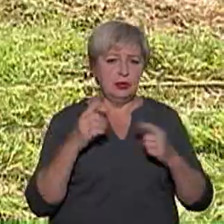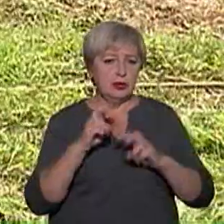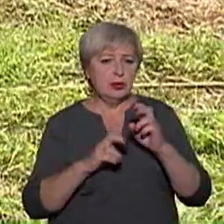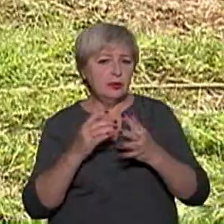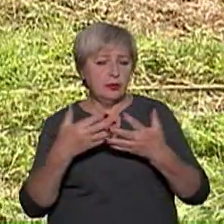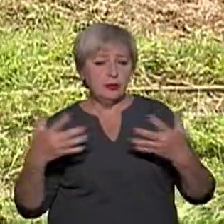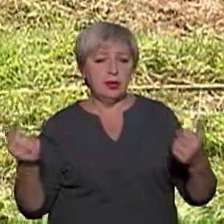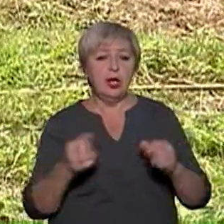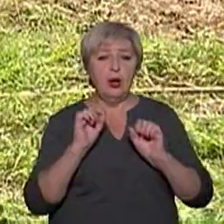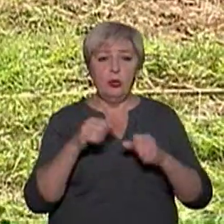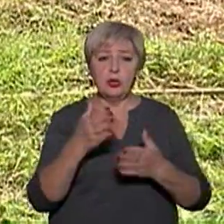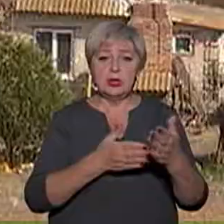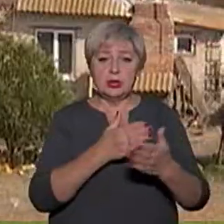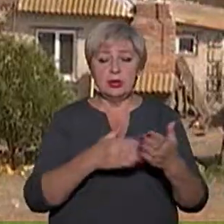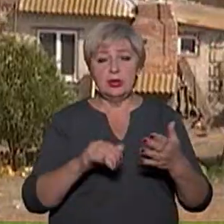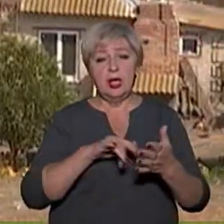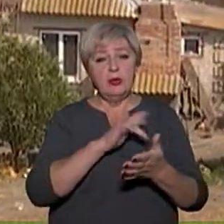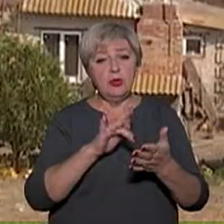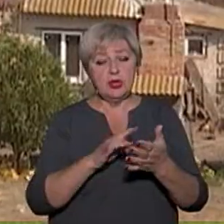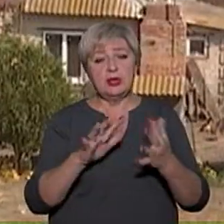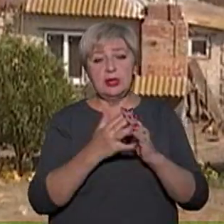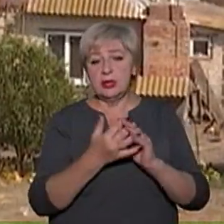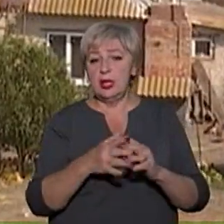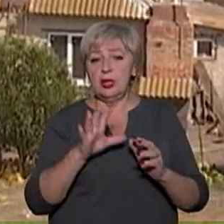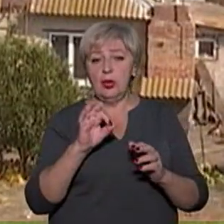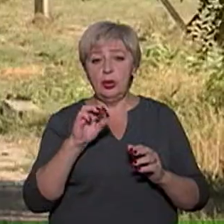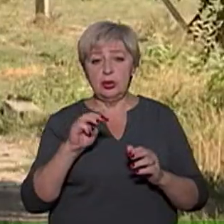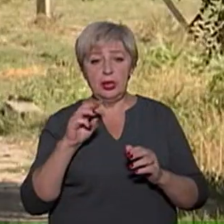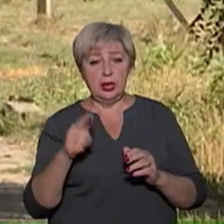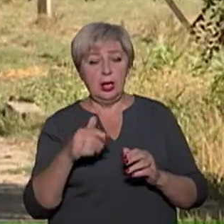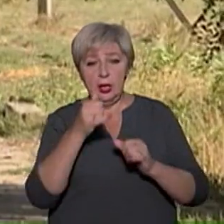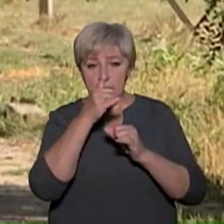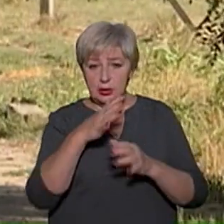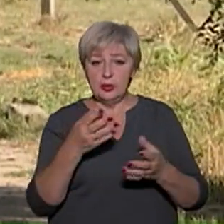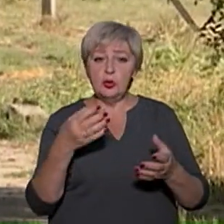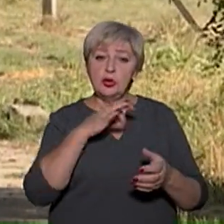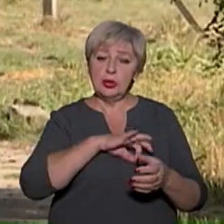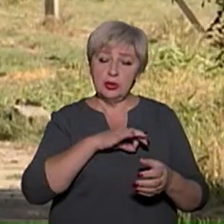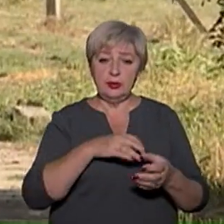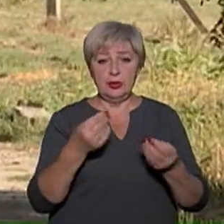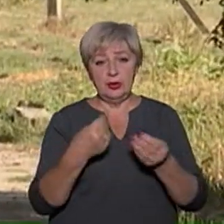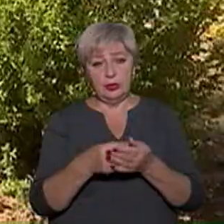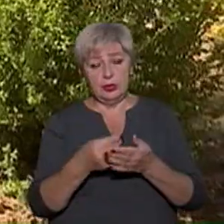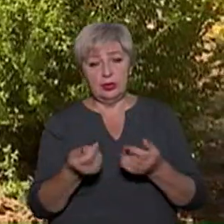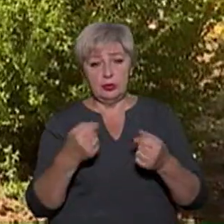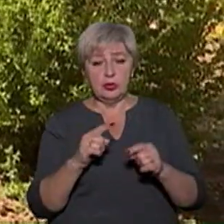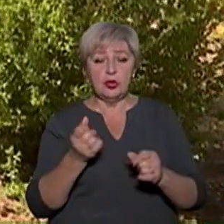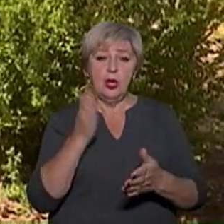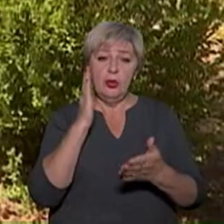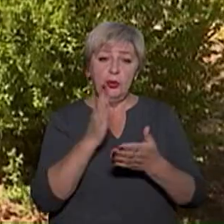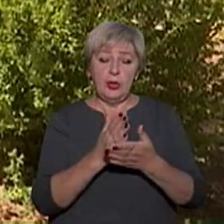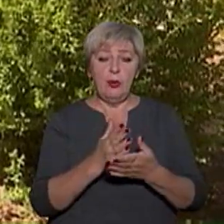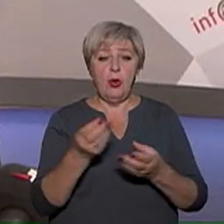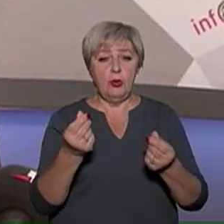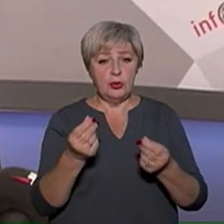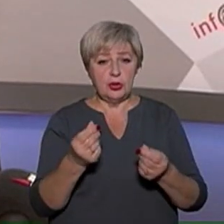можуть скасувати. Міста, села і ОТГ не зможуть розпоряджатися коштами, оскільки прямого бюджетного фінансування більше не